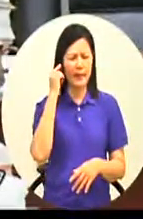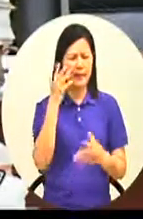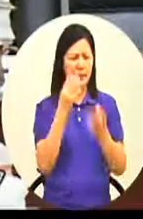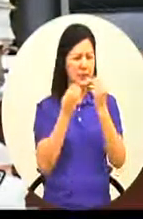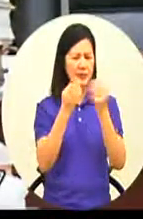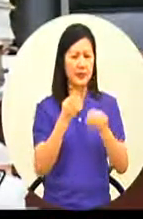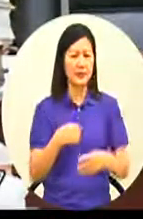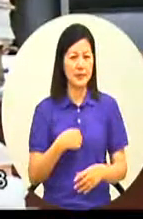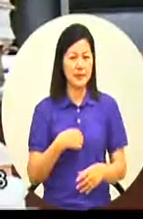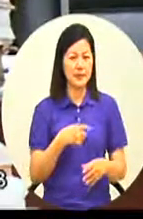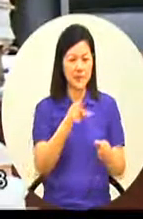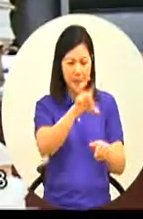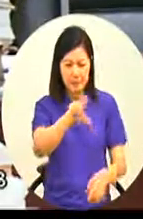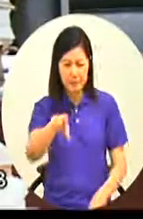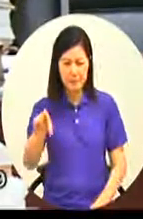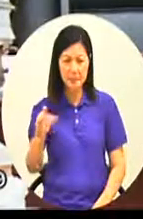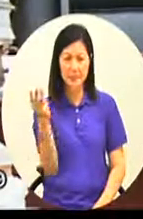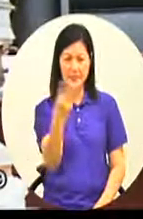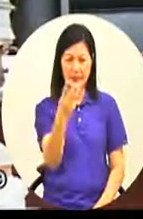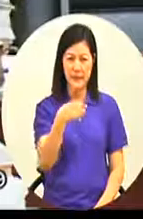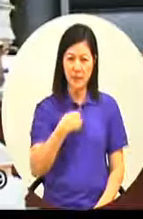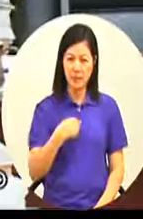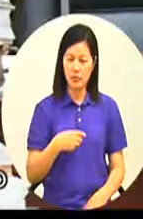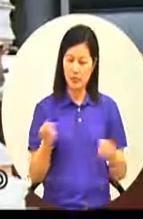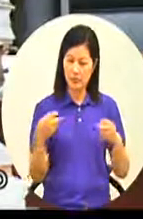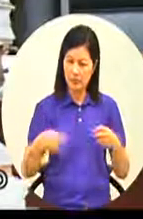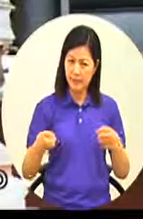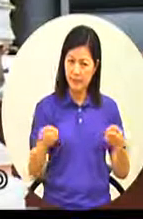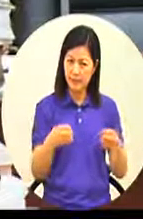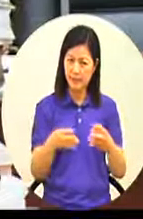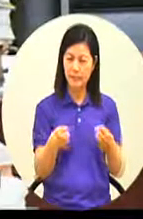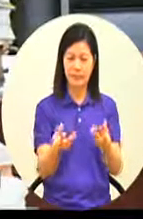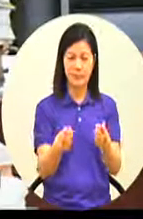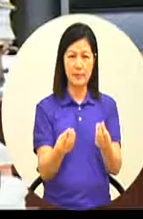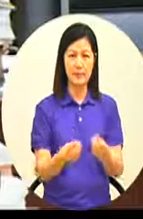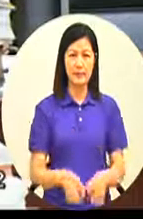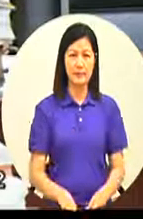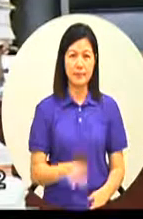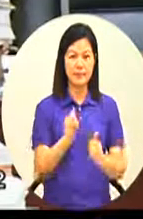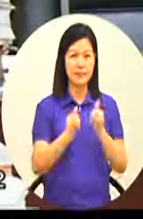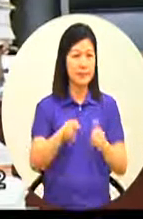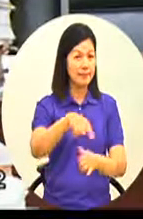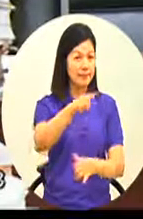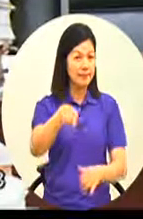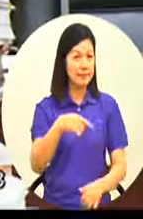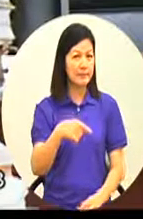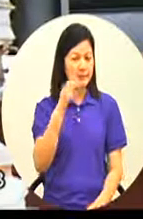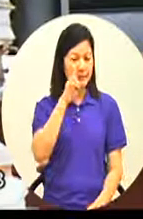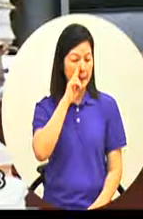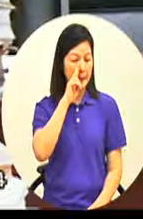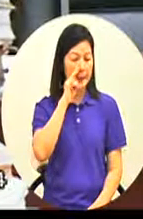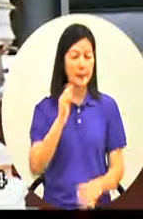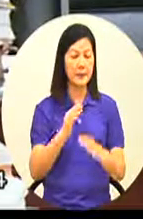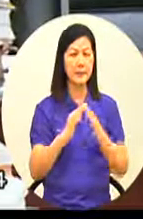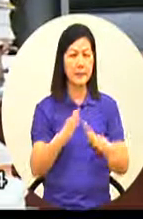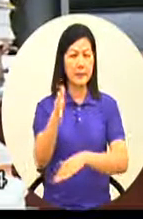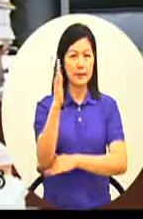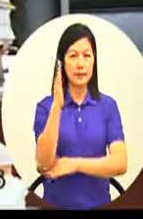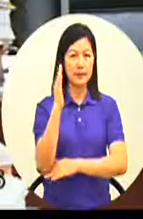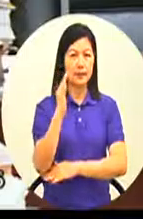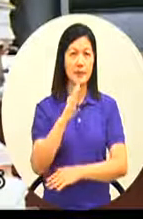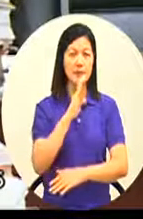题，我看到的就有些没有再进一步讨论吼，啊，让很多市民都会认为说，市政府这